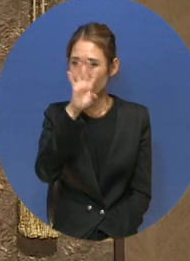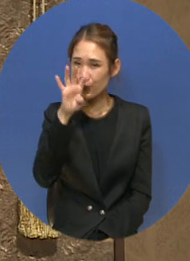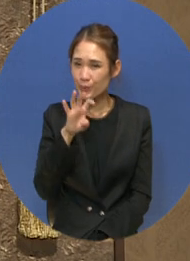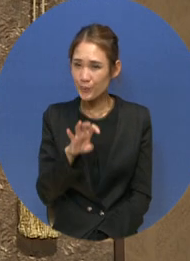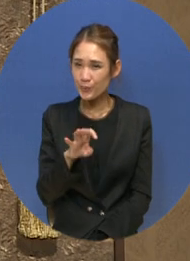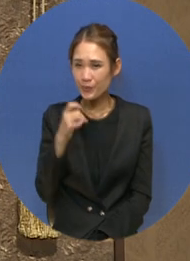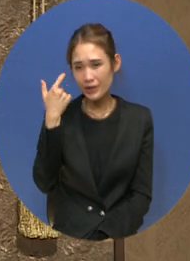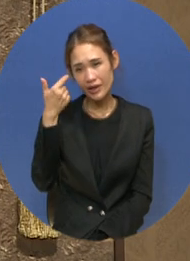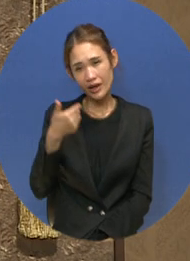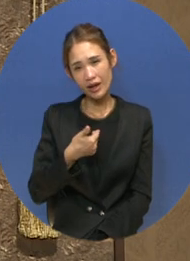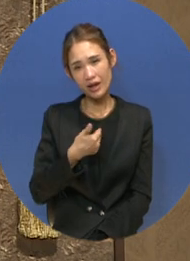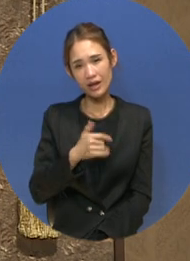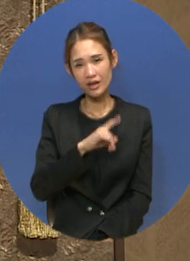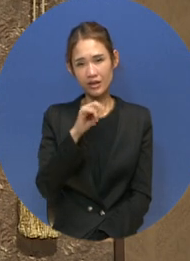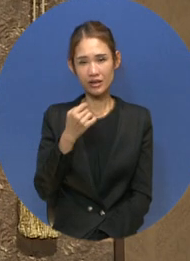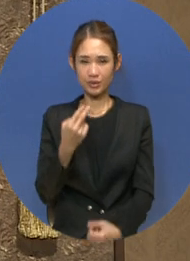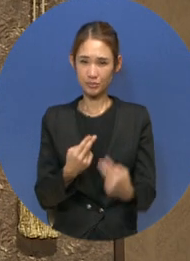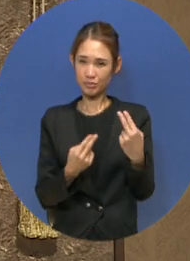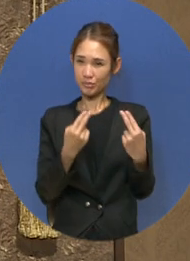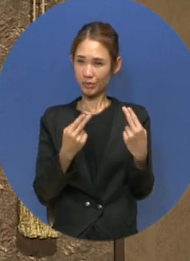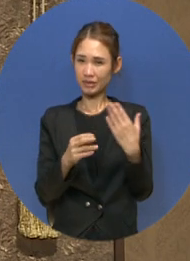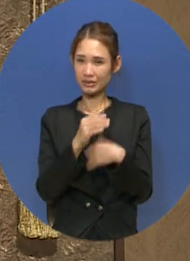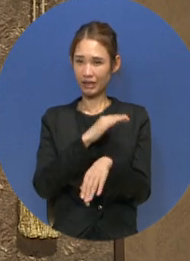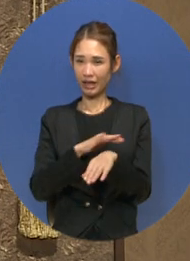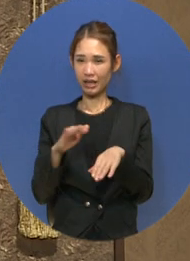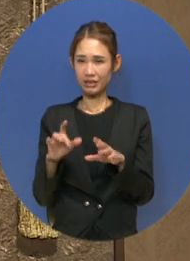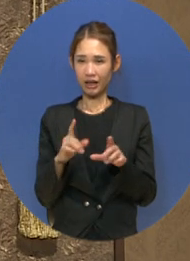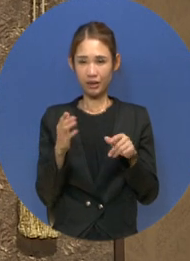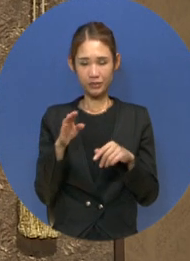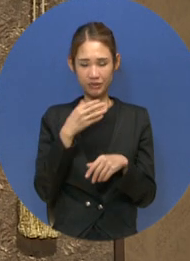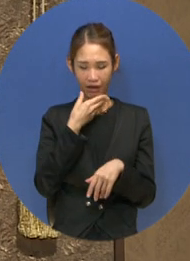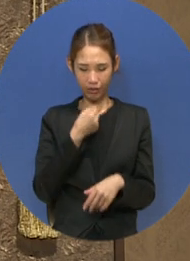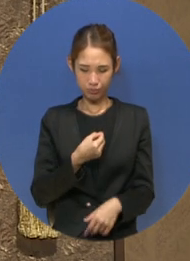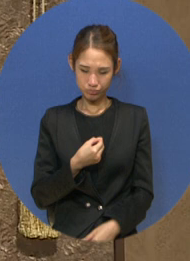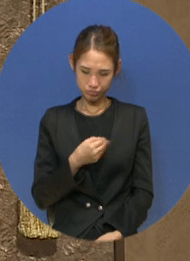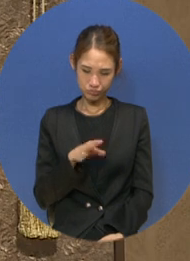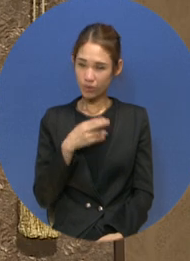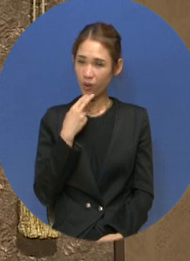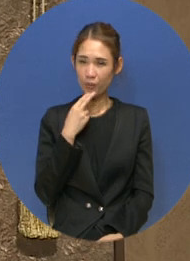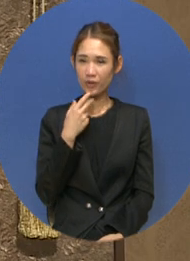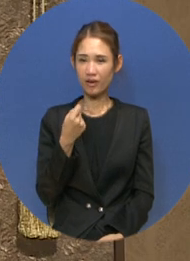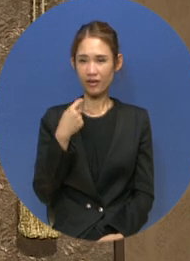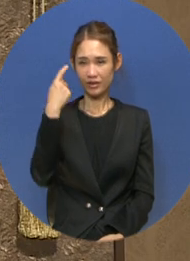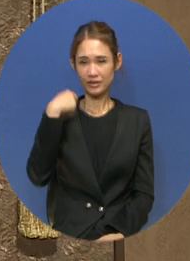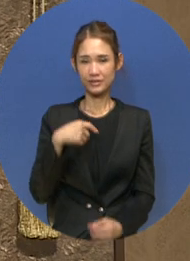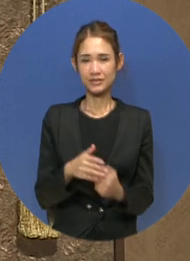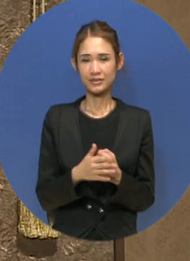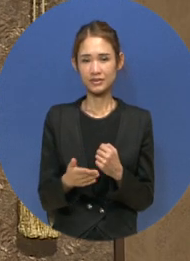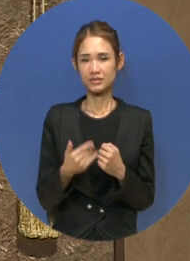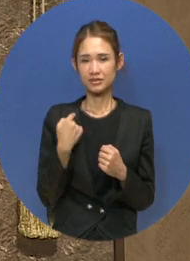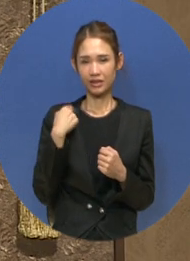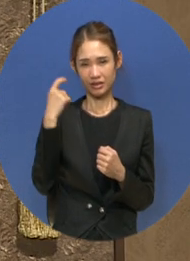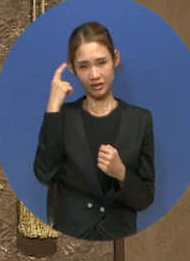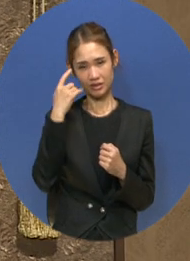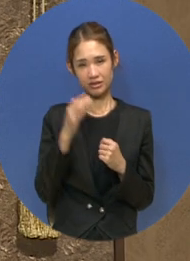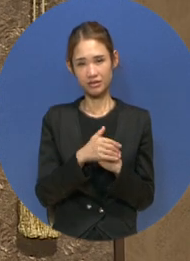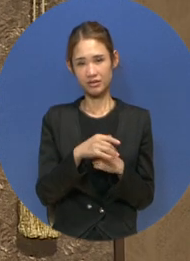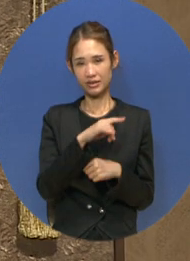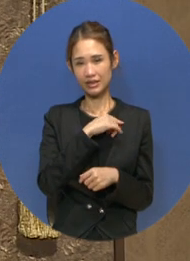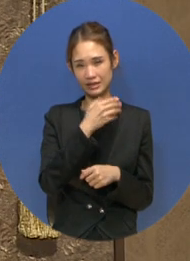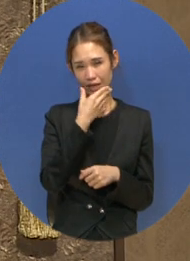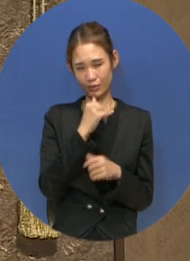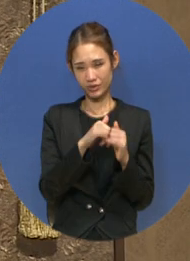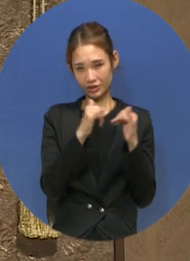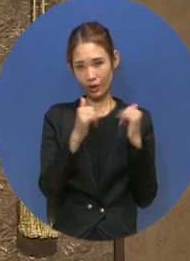퀘스천에는 그 이전에 비해서 뭐 잘 살긴 했는데 행복한 것 같지는 않은 거죠. 그래서 저는 생각할 때 가장